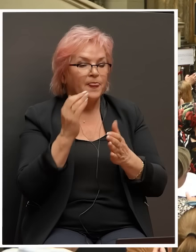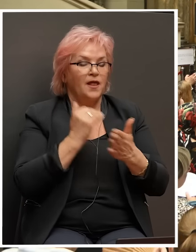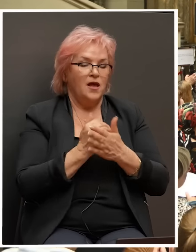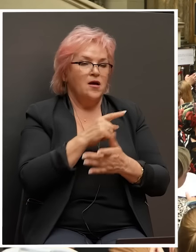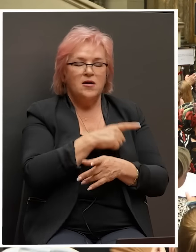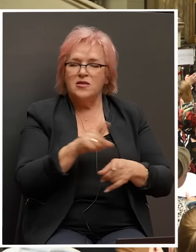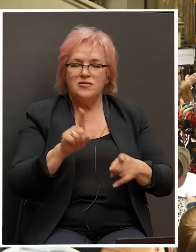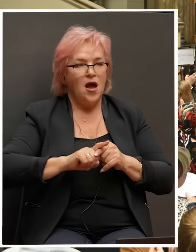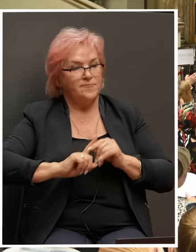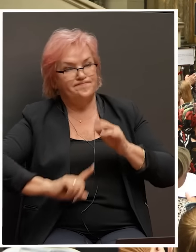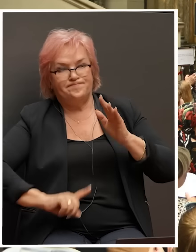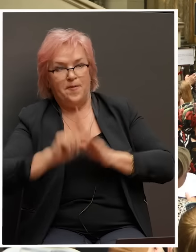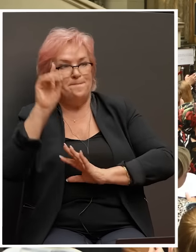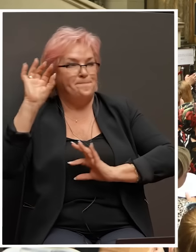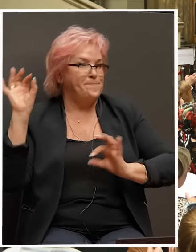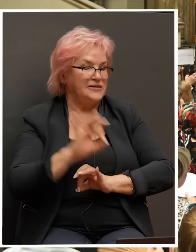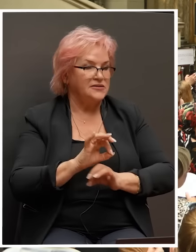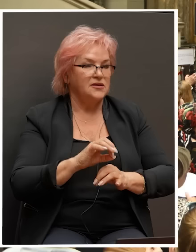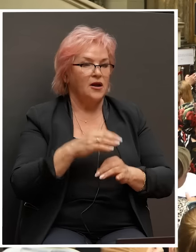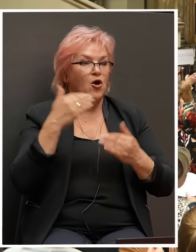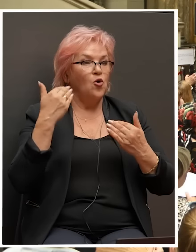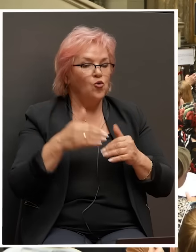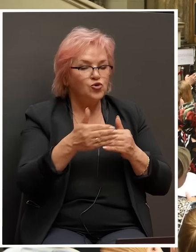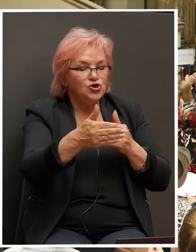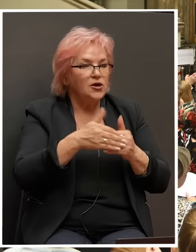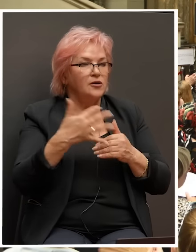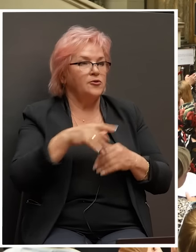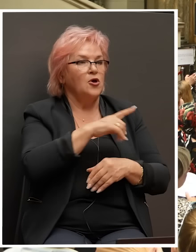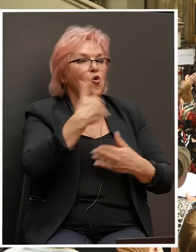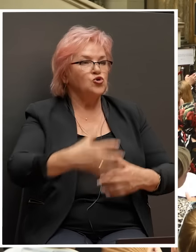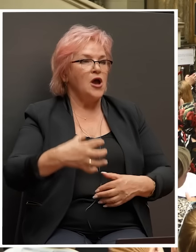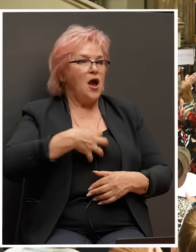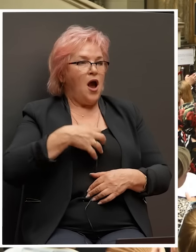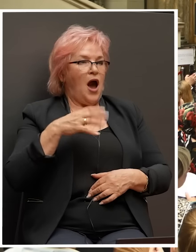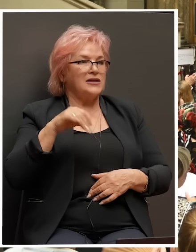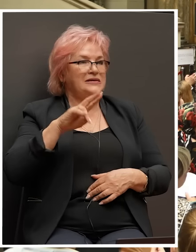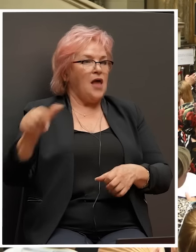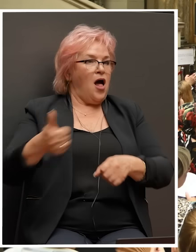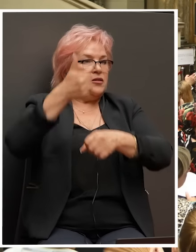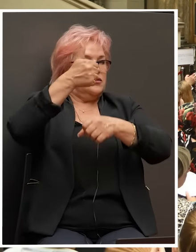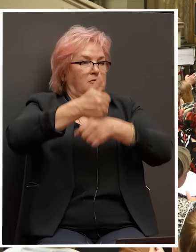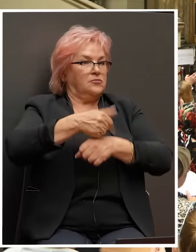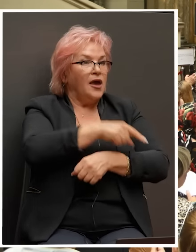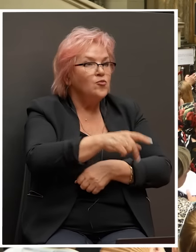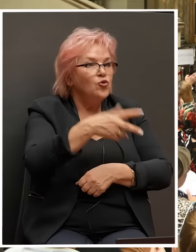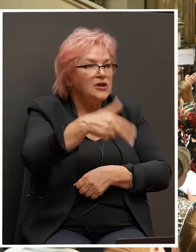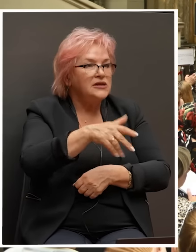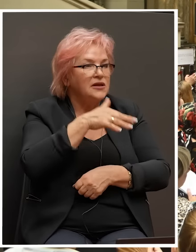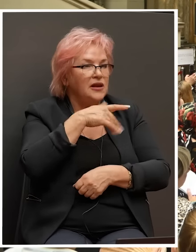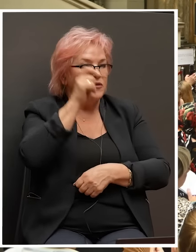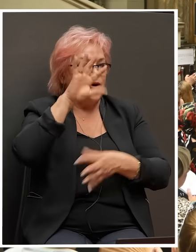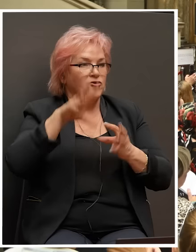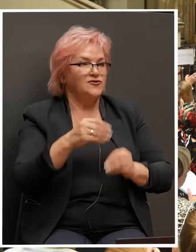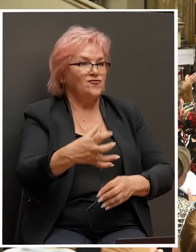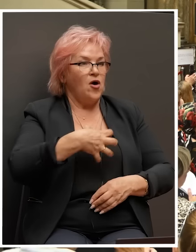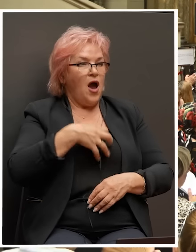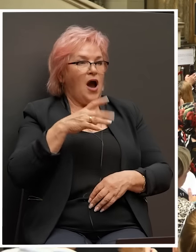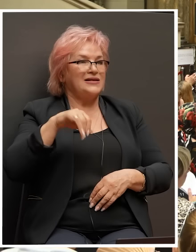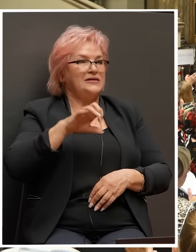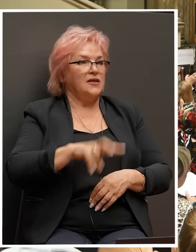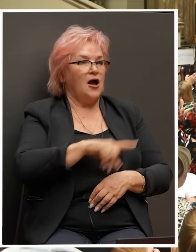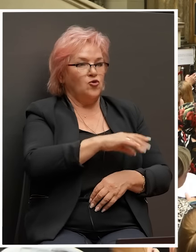Причем настолько быструю и серьезную, что уже к 50-му году он становится кардиналом. Парню 30 лет. Кардиналом